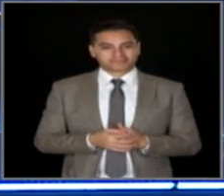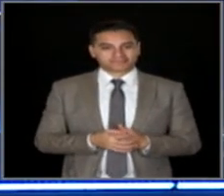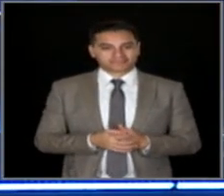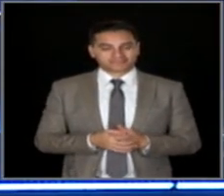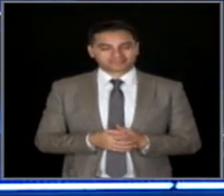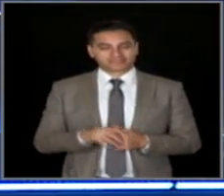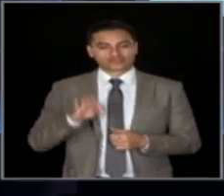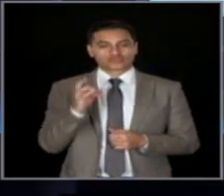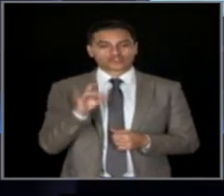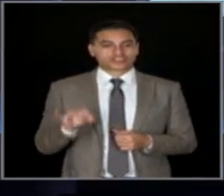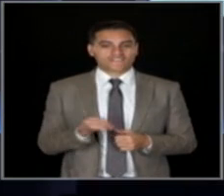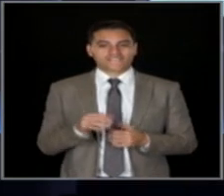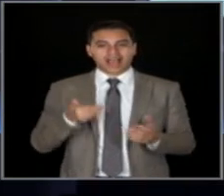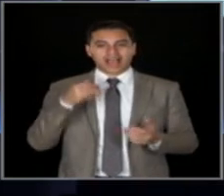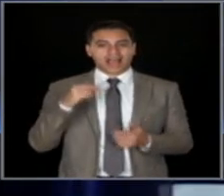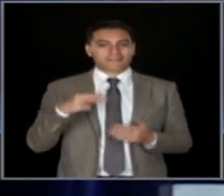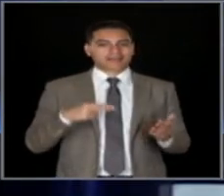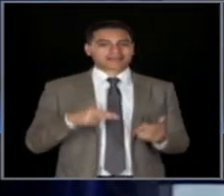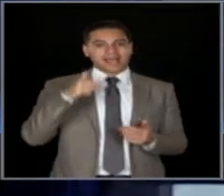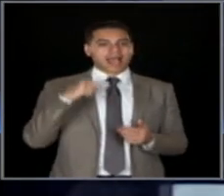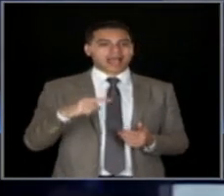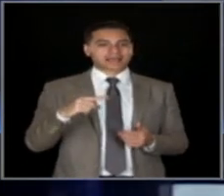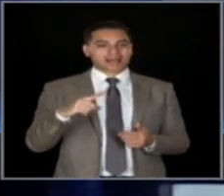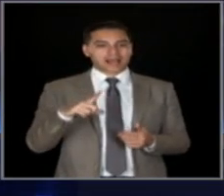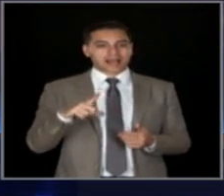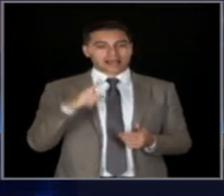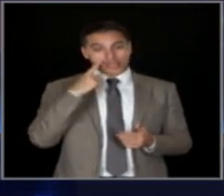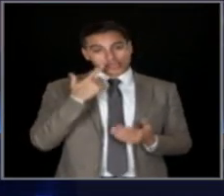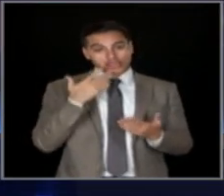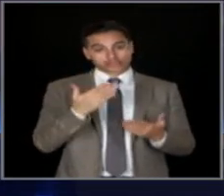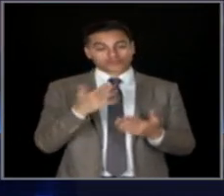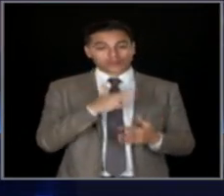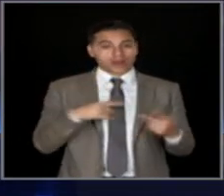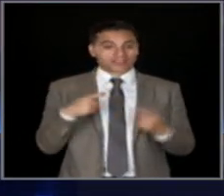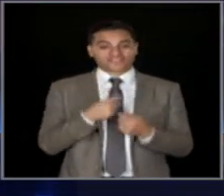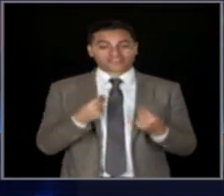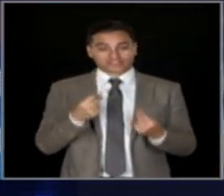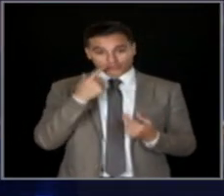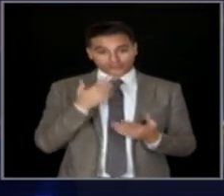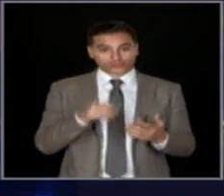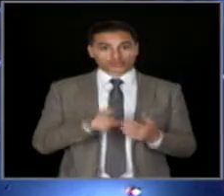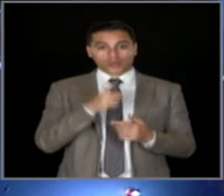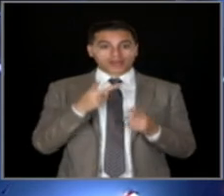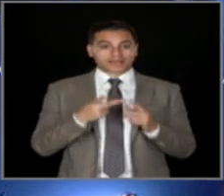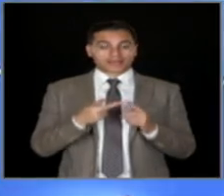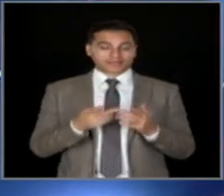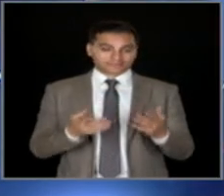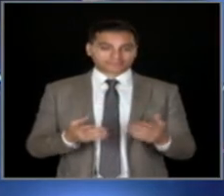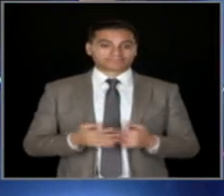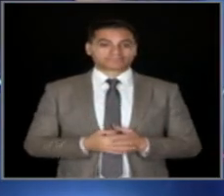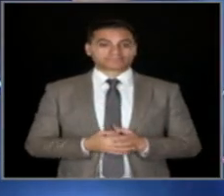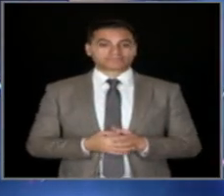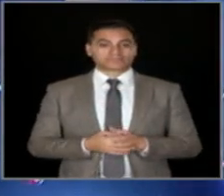عارفاه. مصطفى وأحمد عادل، أحمد عادل ومصطفى، ولسه ما عندناش أهداف. السؤال التاني،